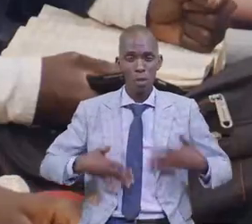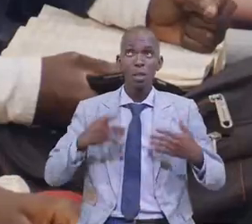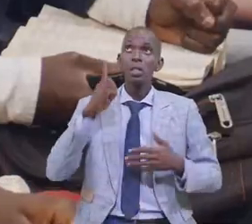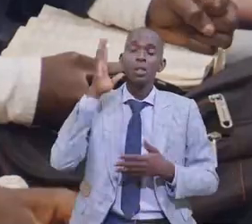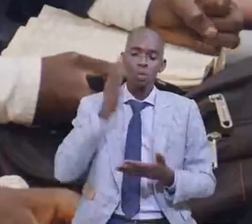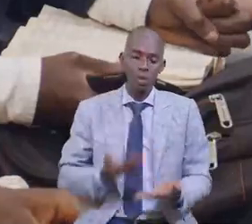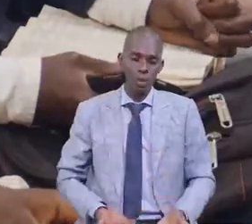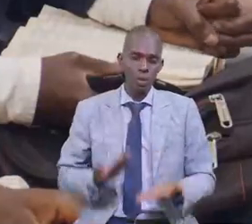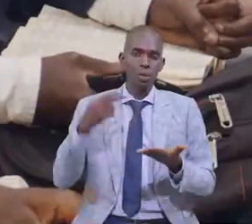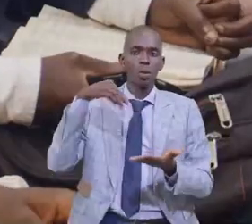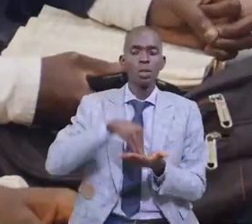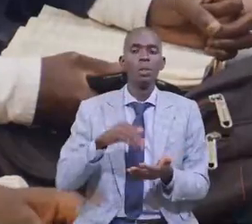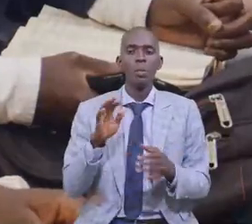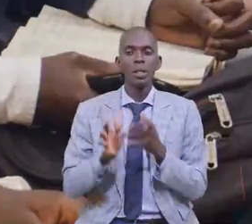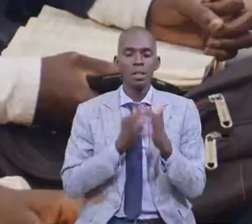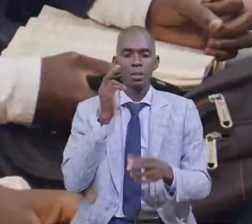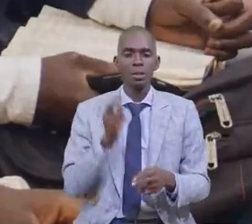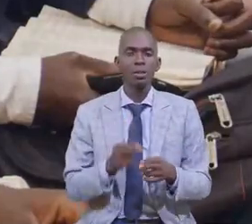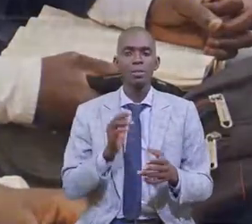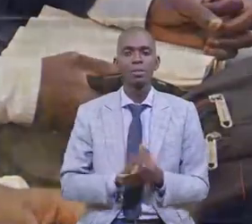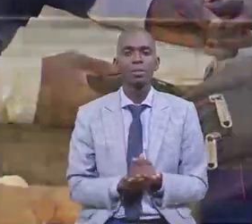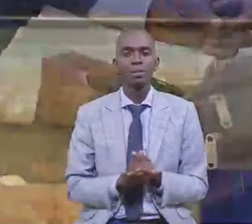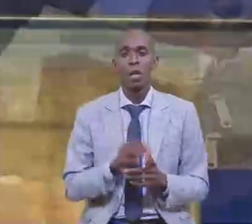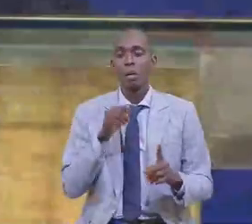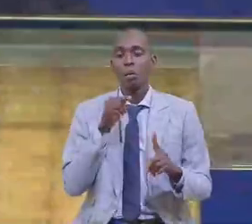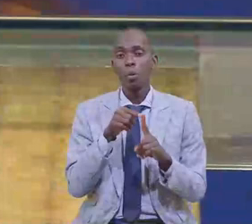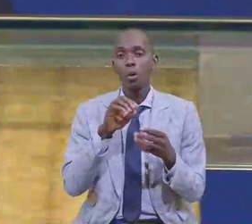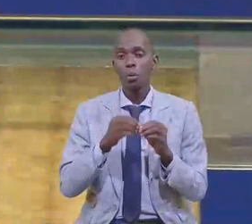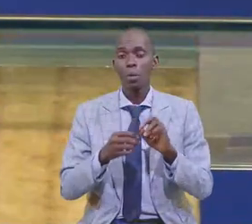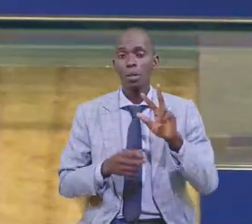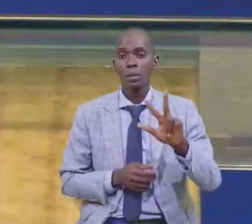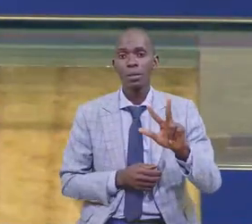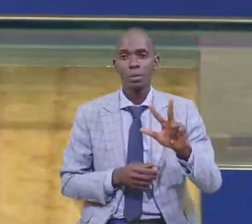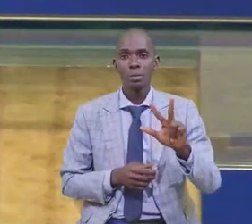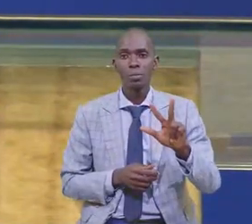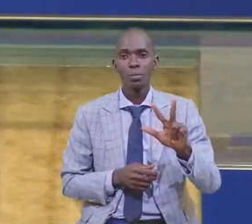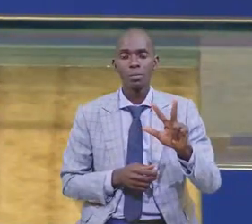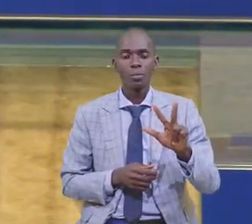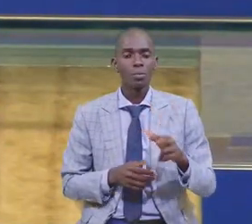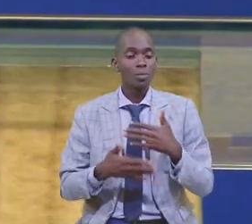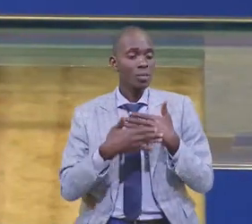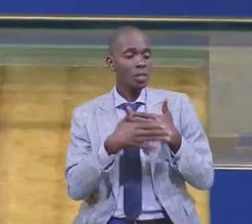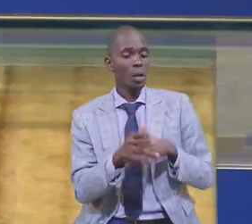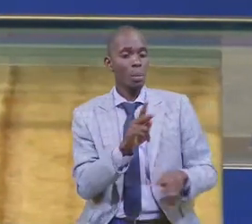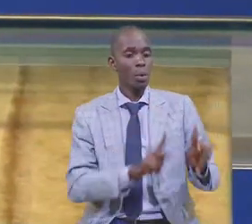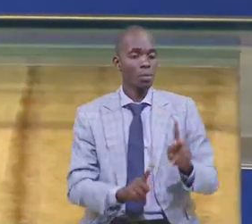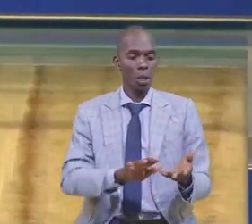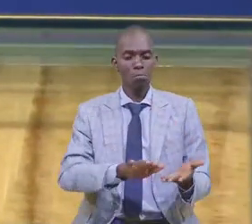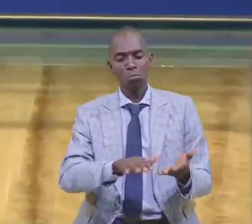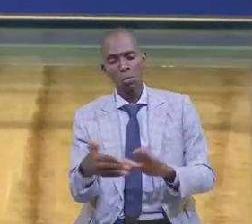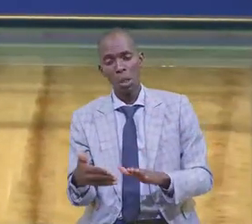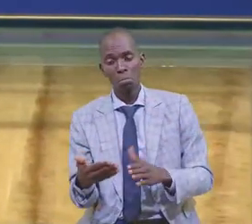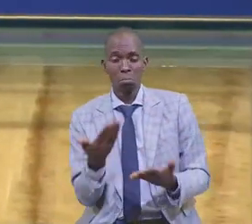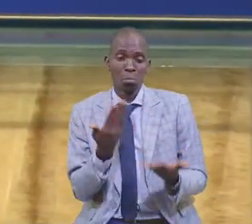vie, le Seigneur va ressusciter la chose là au nom de Jésus-Christ. Troisième point. Après que les gens